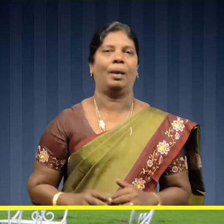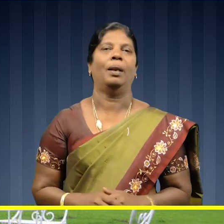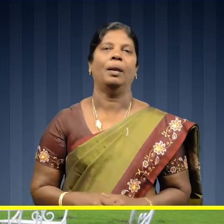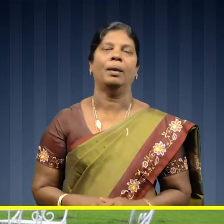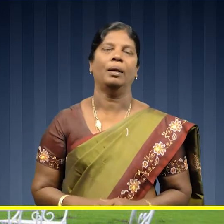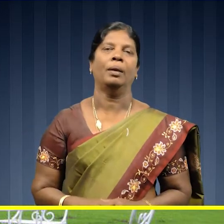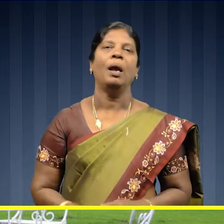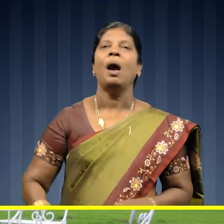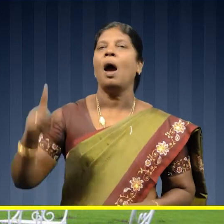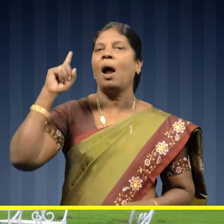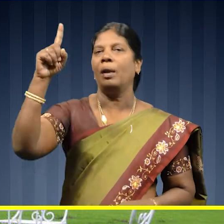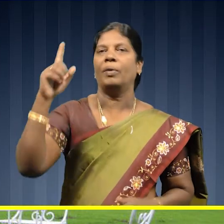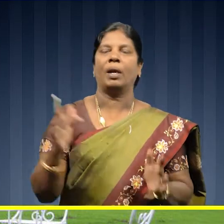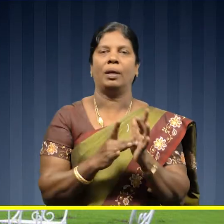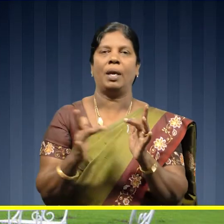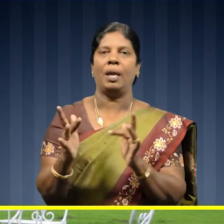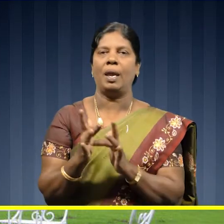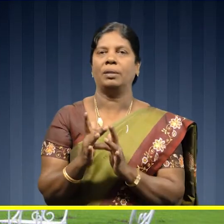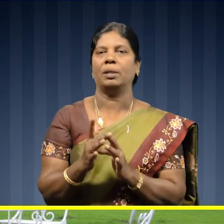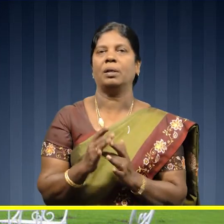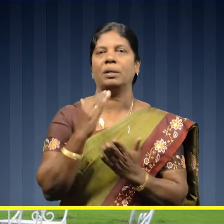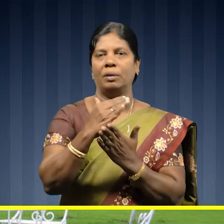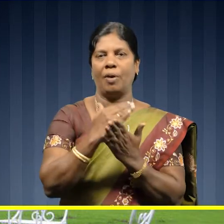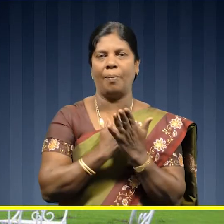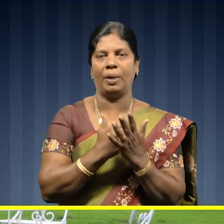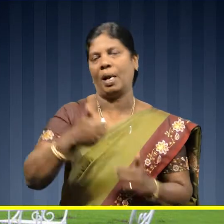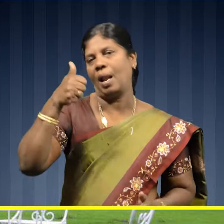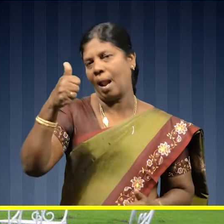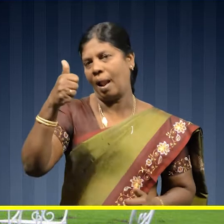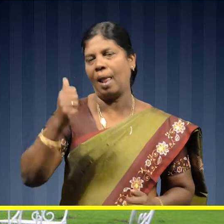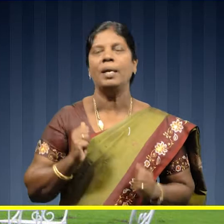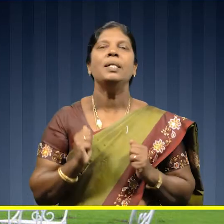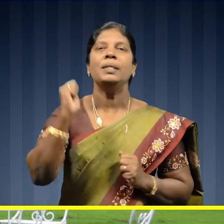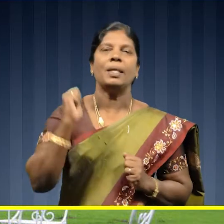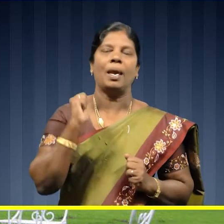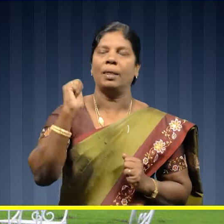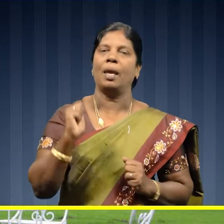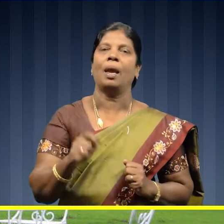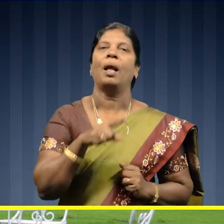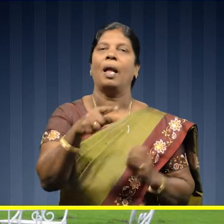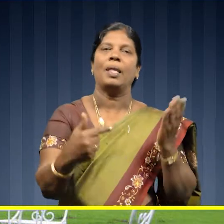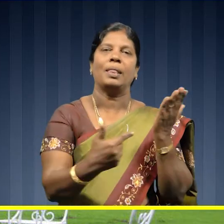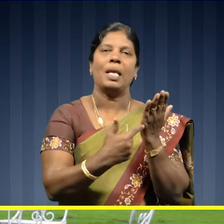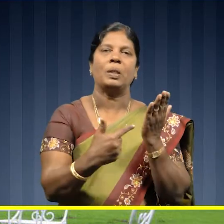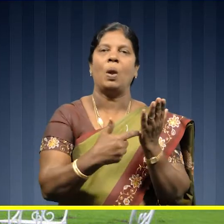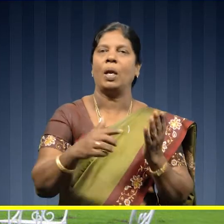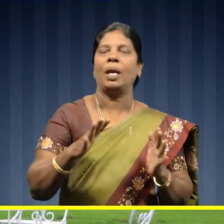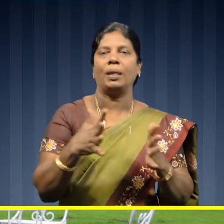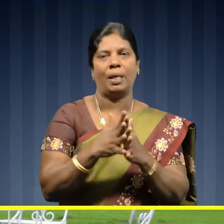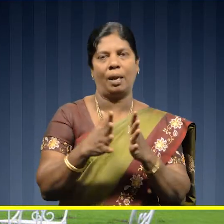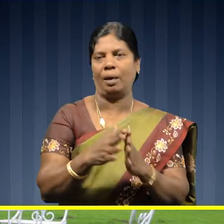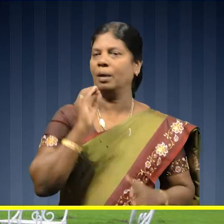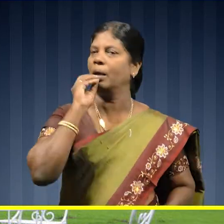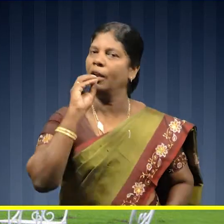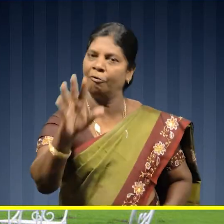கடவுளுடைய மனிதர் ஆண்டவராகிய இயேசு கிறிஸ்துவை பற்றிய நற்செய்தியை கொண்டு போய் அவர்களுக்கு